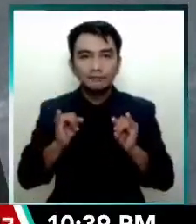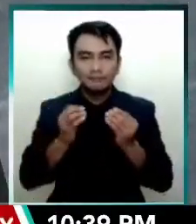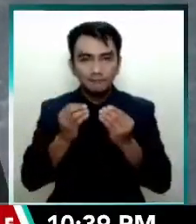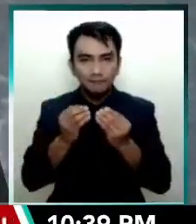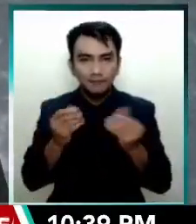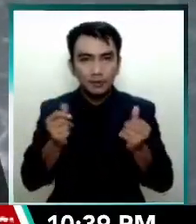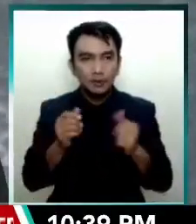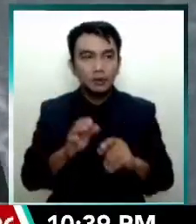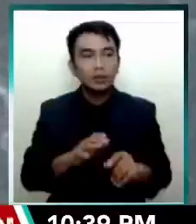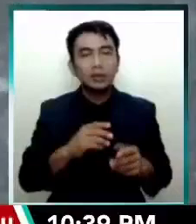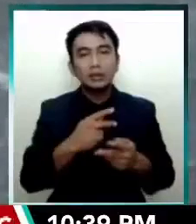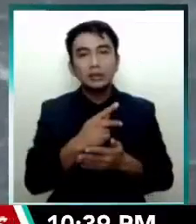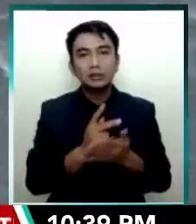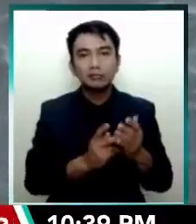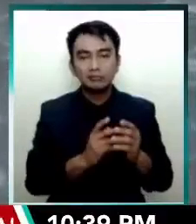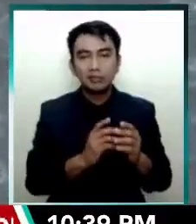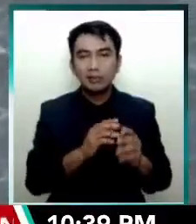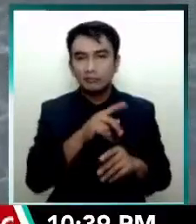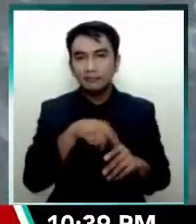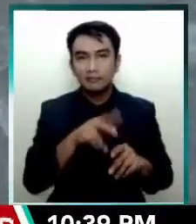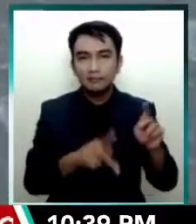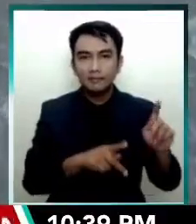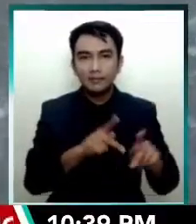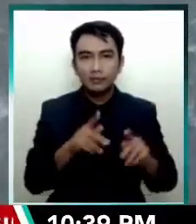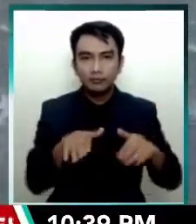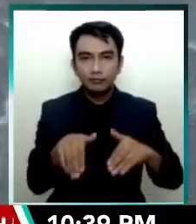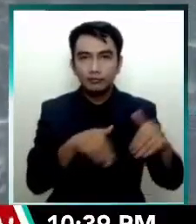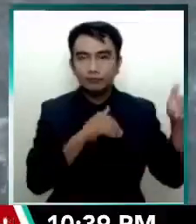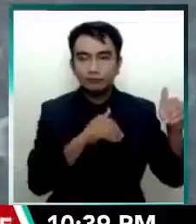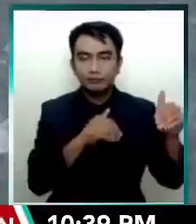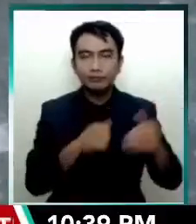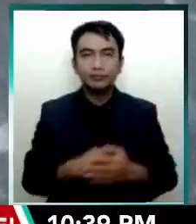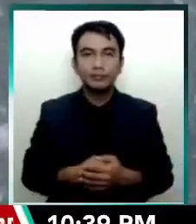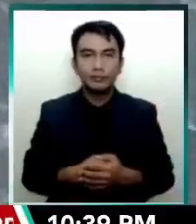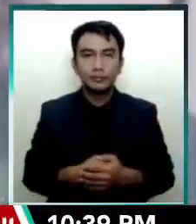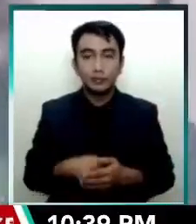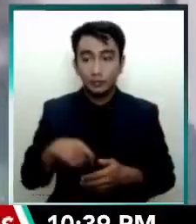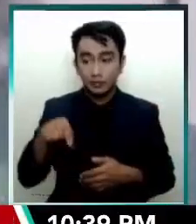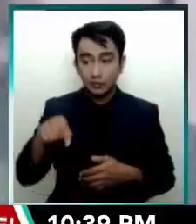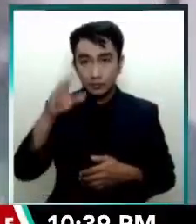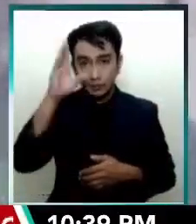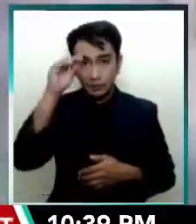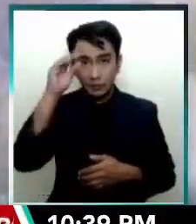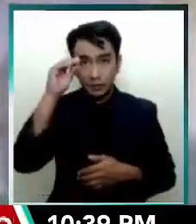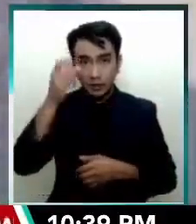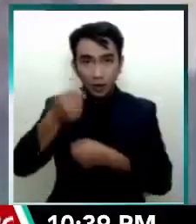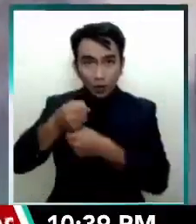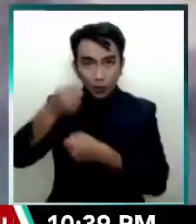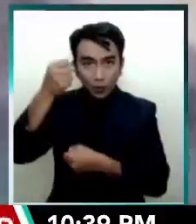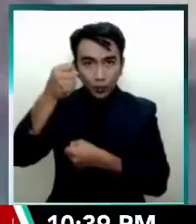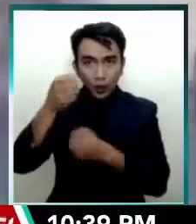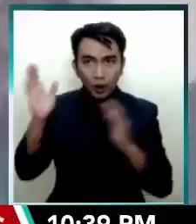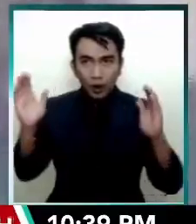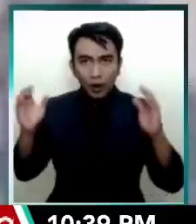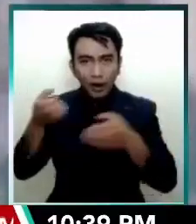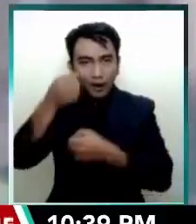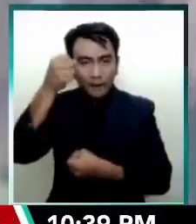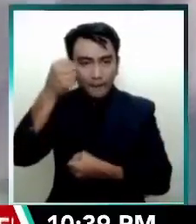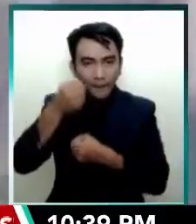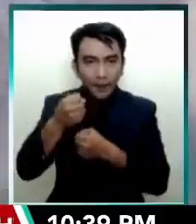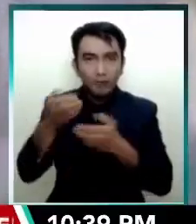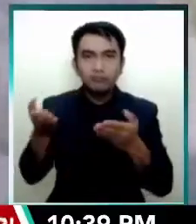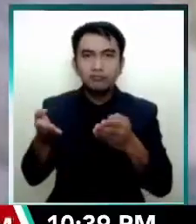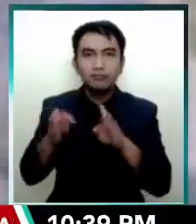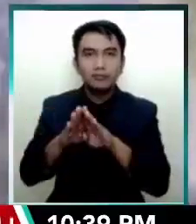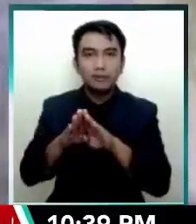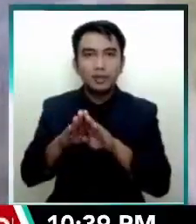ang pinalikas. Sinasala naman ng lalaking yan ang payong sa gitna ng malakas na ulan o malakas na hangin sa